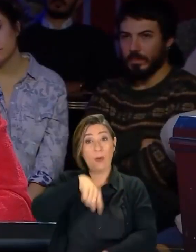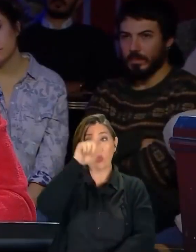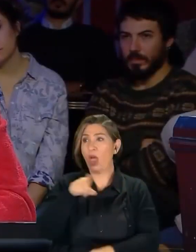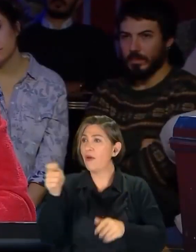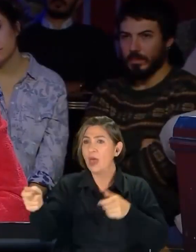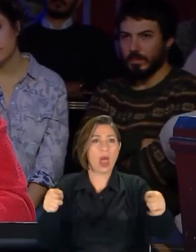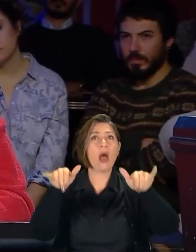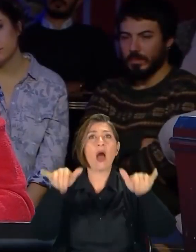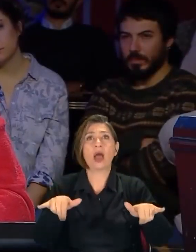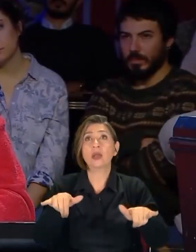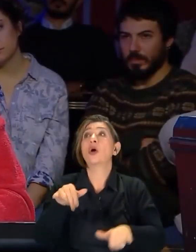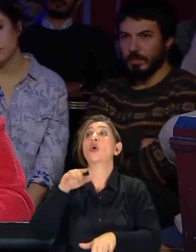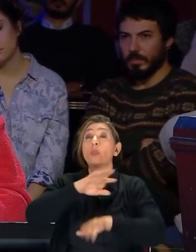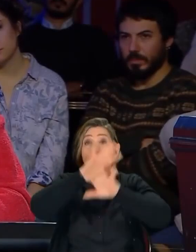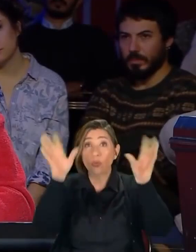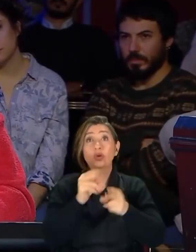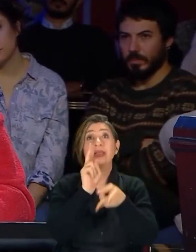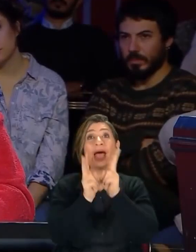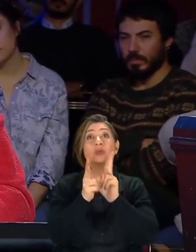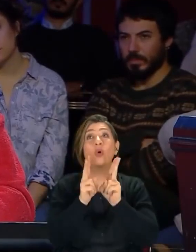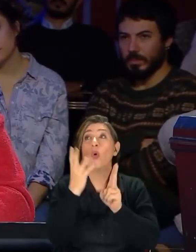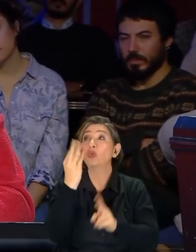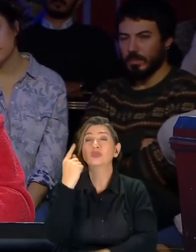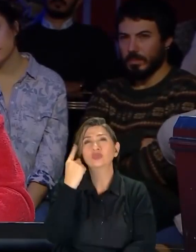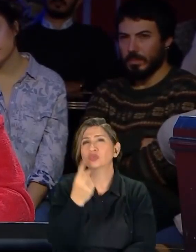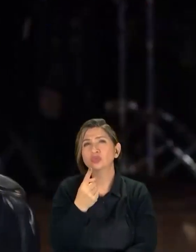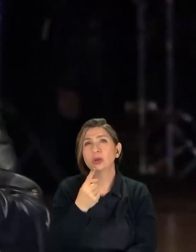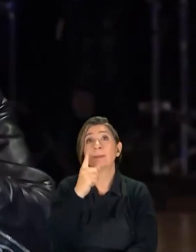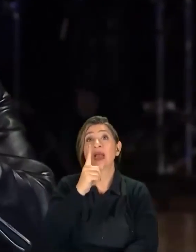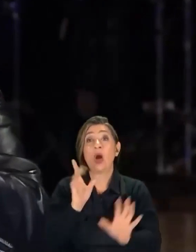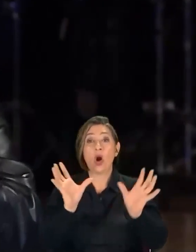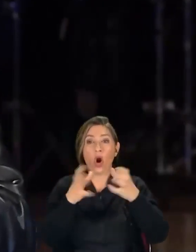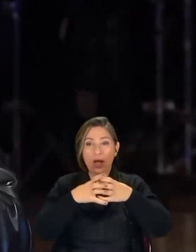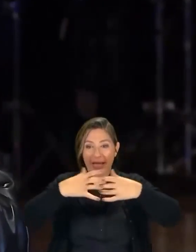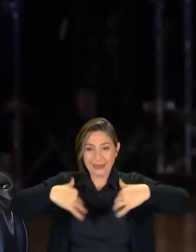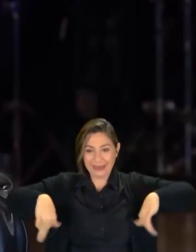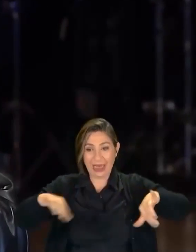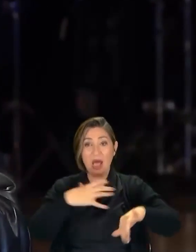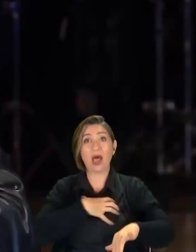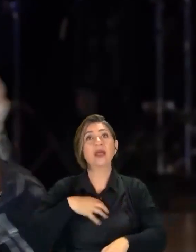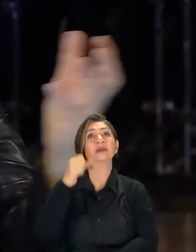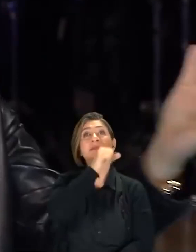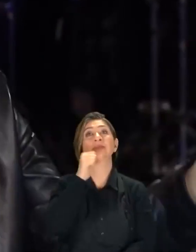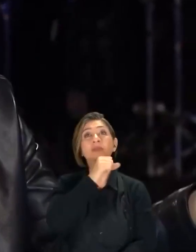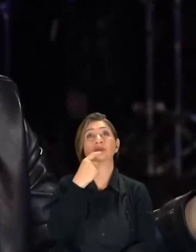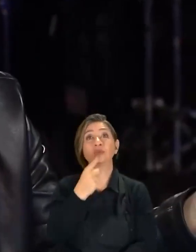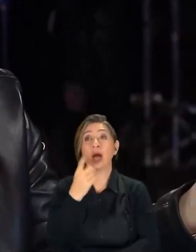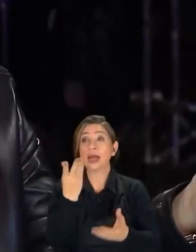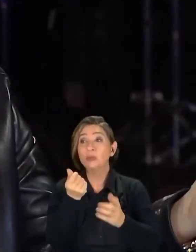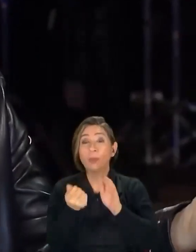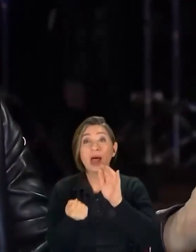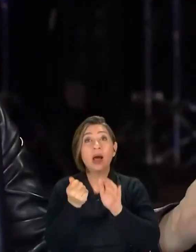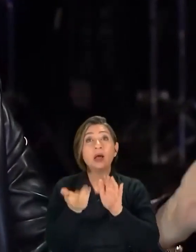Dolayısıyla bütün tiyatro oluşumunu düşün bir de bir orkestrayı ve ana solistin düşün hangisinin